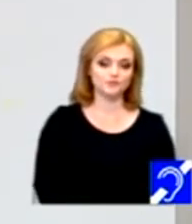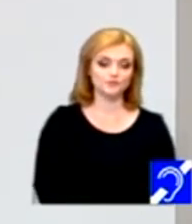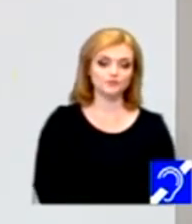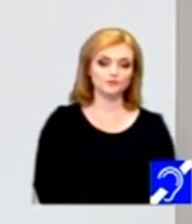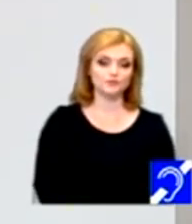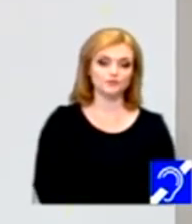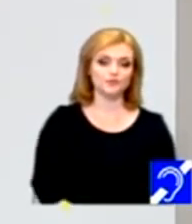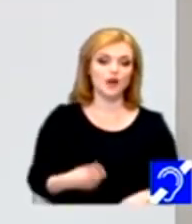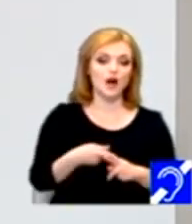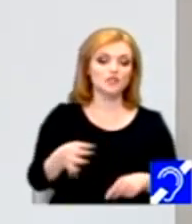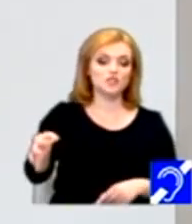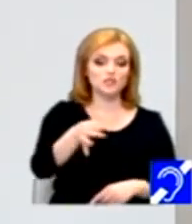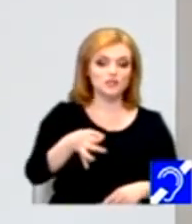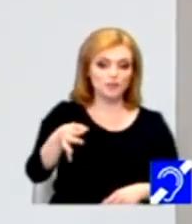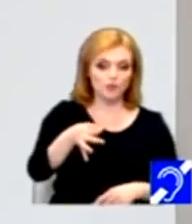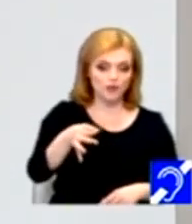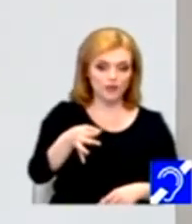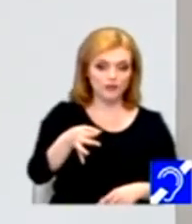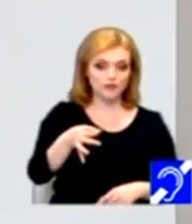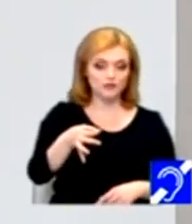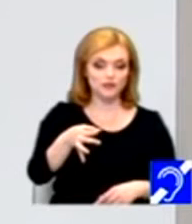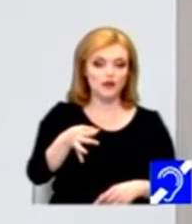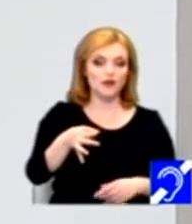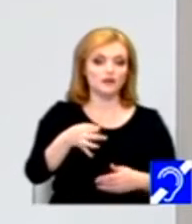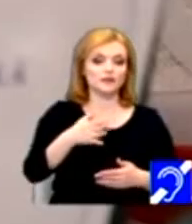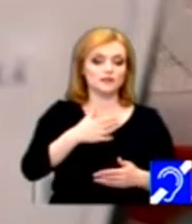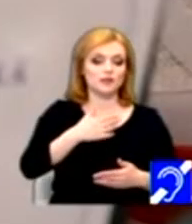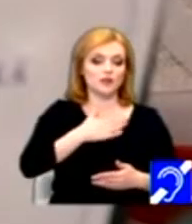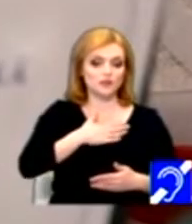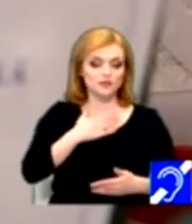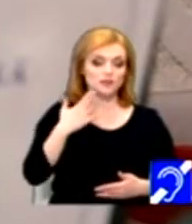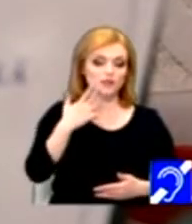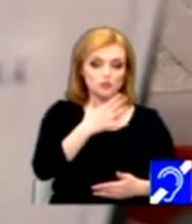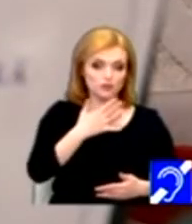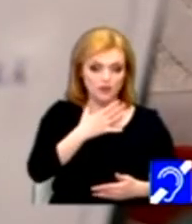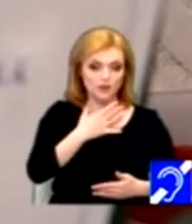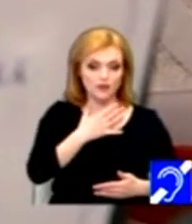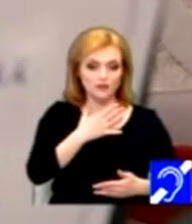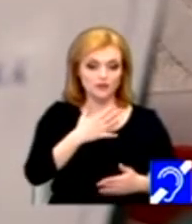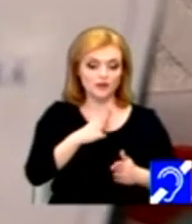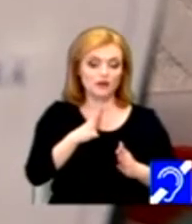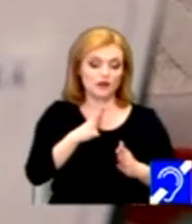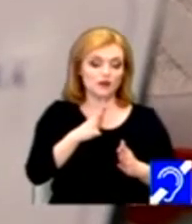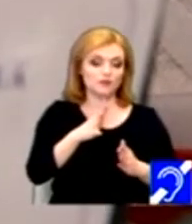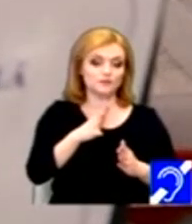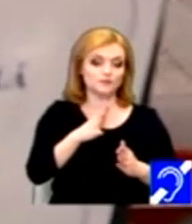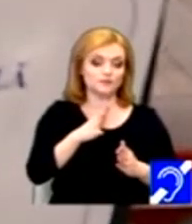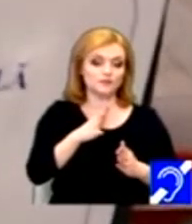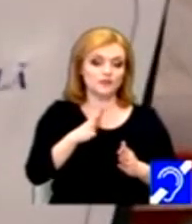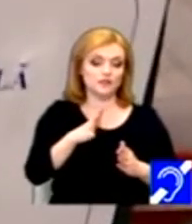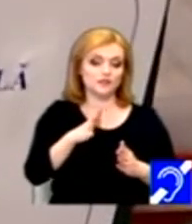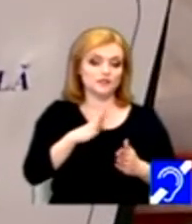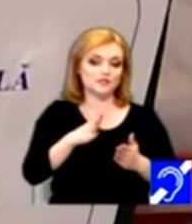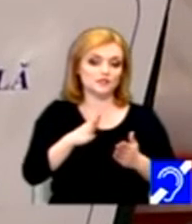Aceste piese de artă monetară ne reprezintă ca națiune, entitate social-culturală și istorică.